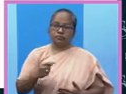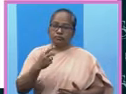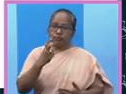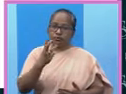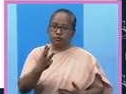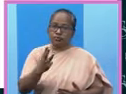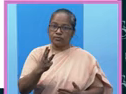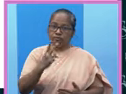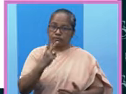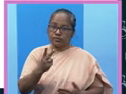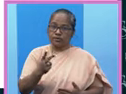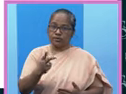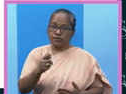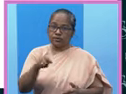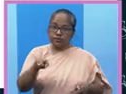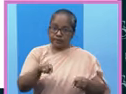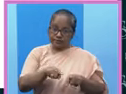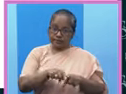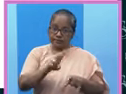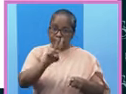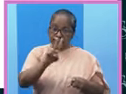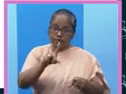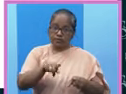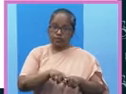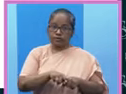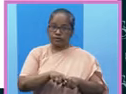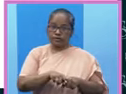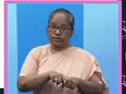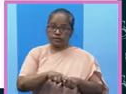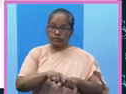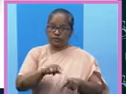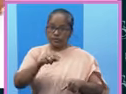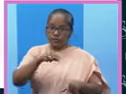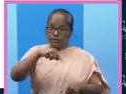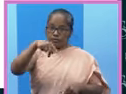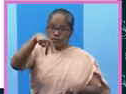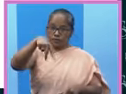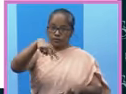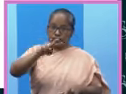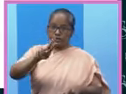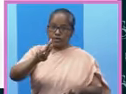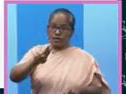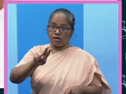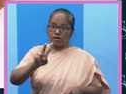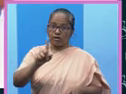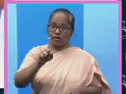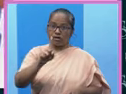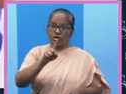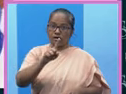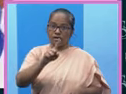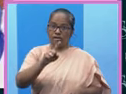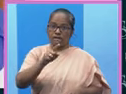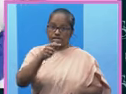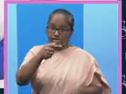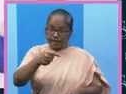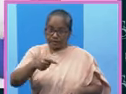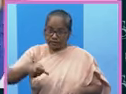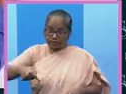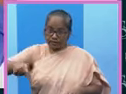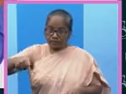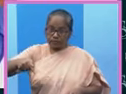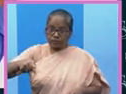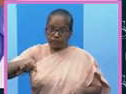இங்கேயும் நான் ஆரத்தை கொண்டு தான் பிரிச்சிருக்கிறேன். ஆனால் இந்த பகுதியை ஃபுல்லாக நான் எடுத்துக்க போகிறதில்ல, இந்த வட்டத்தினுடைய